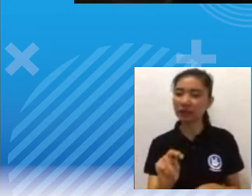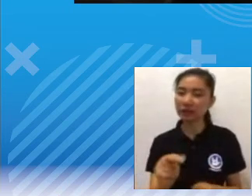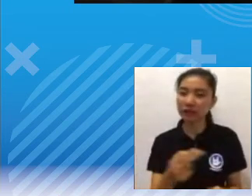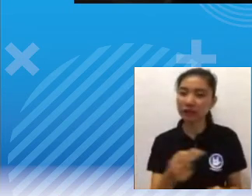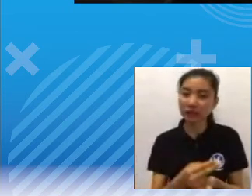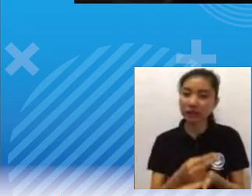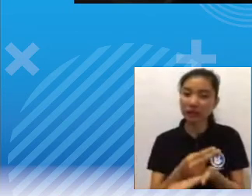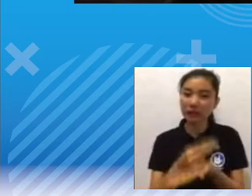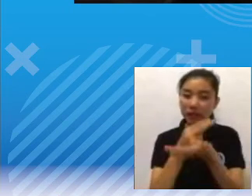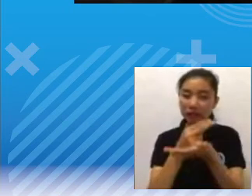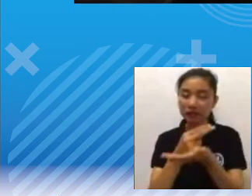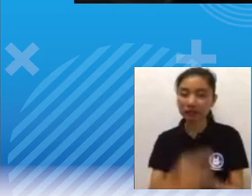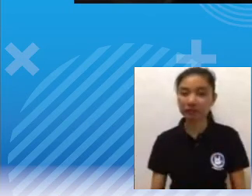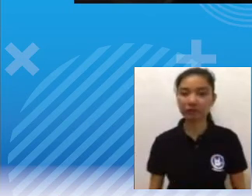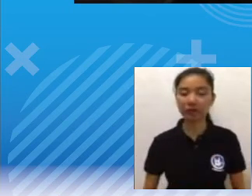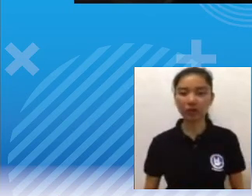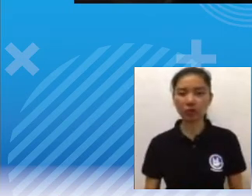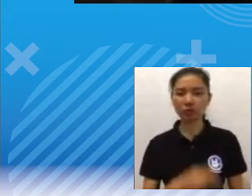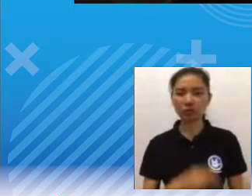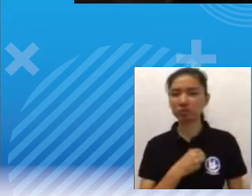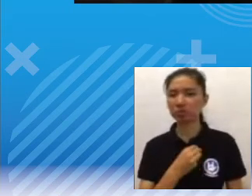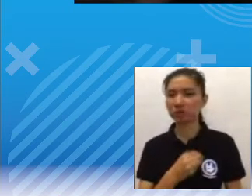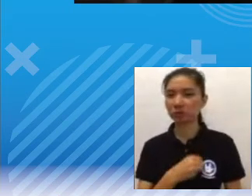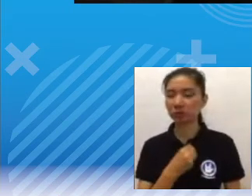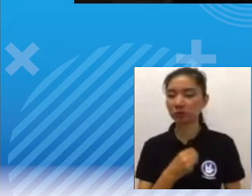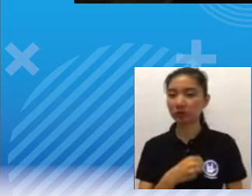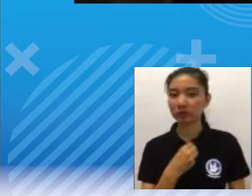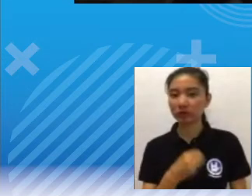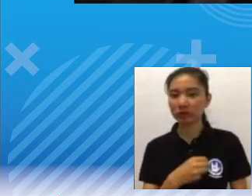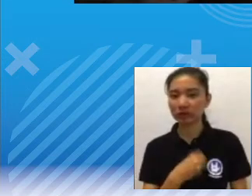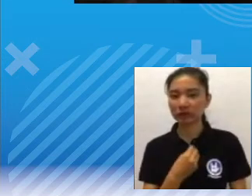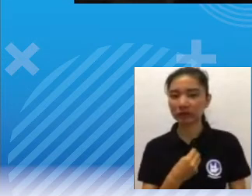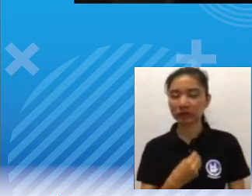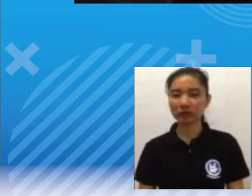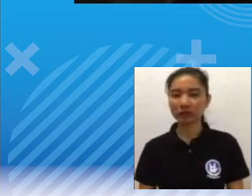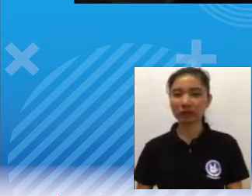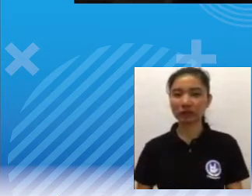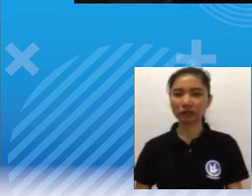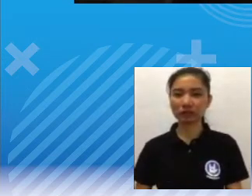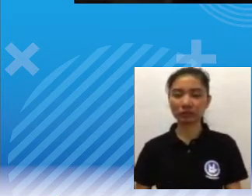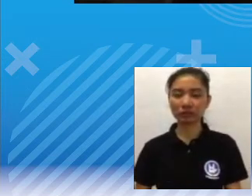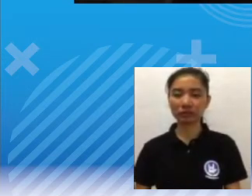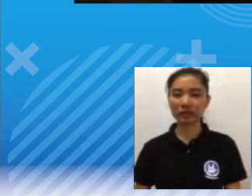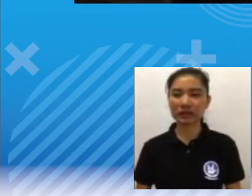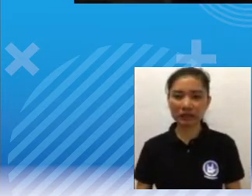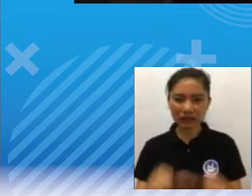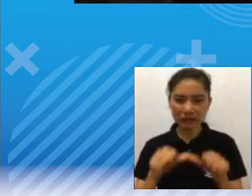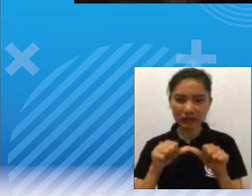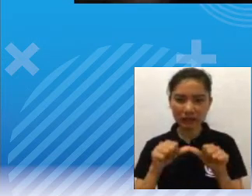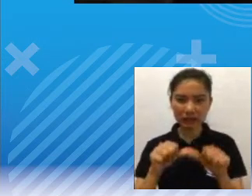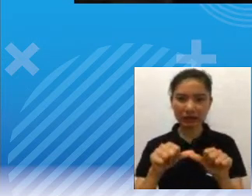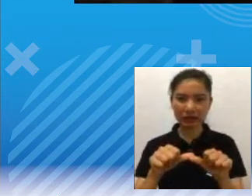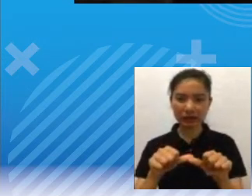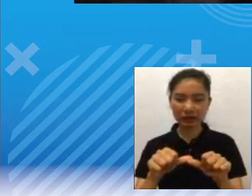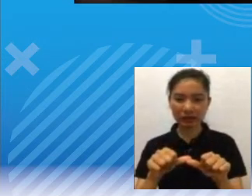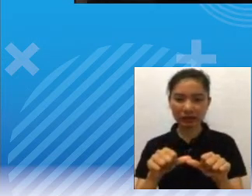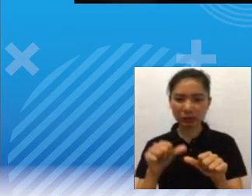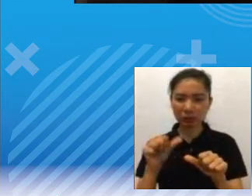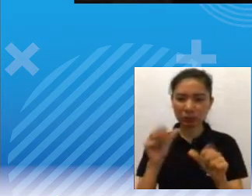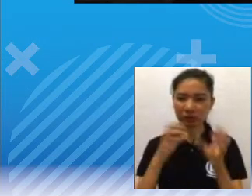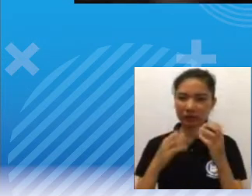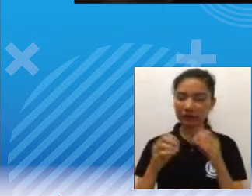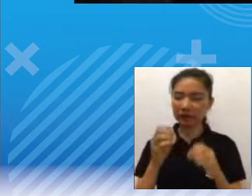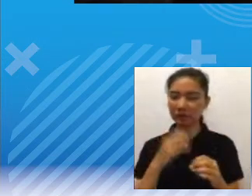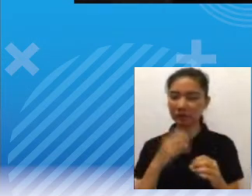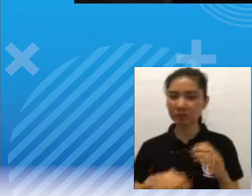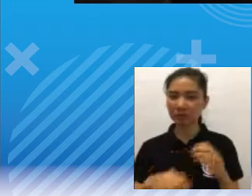low mood, sobrang nag-persist and nagsusustain ng buwan na or weeks on